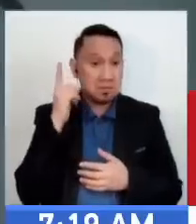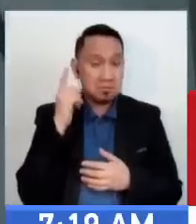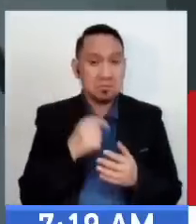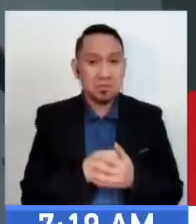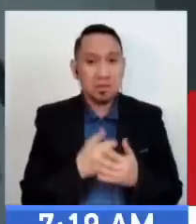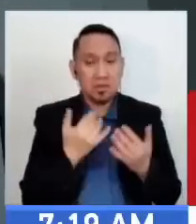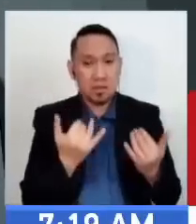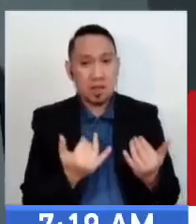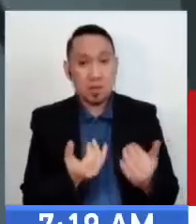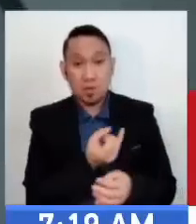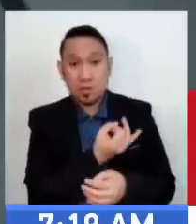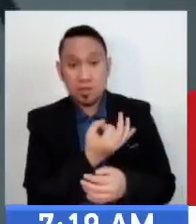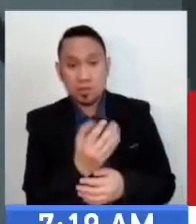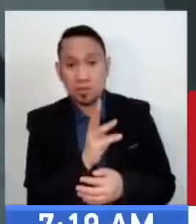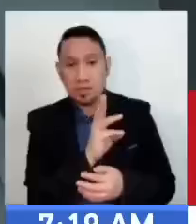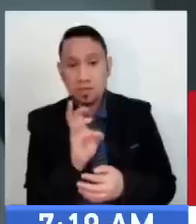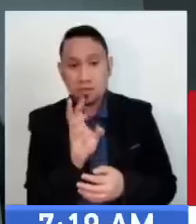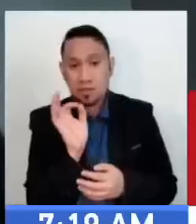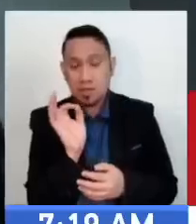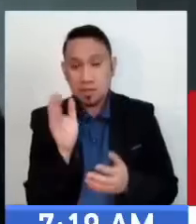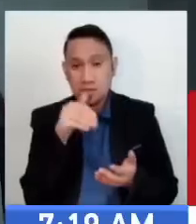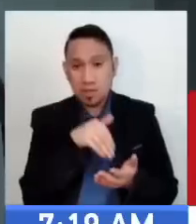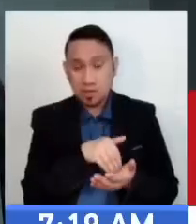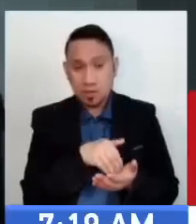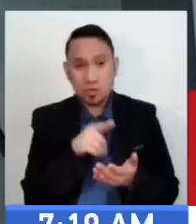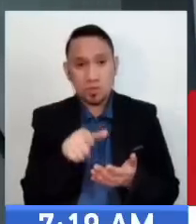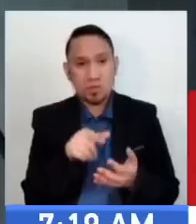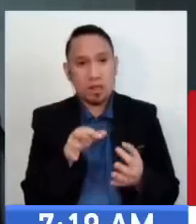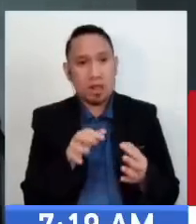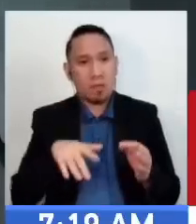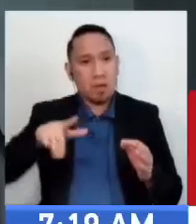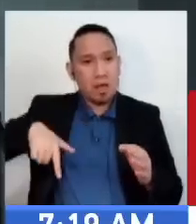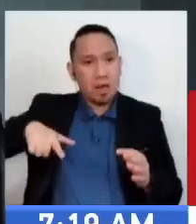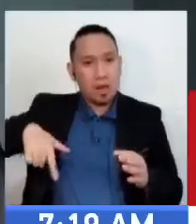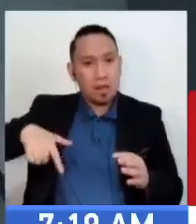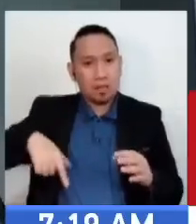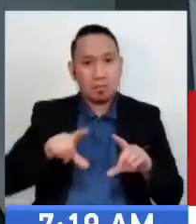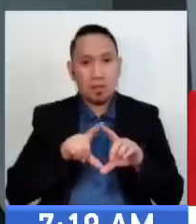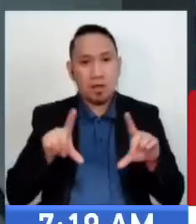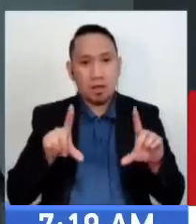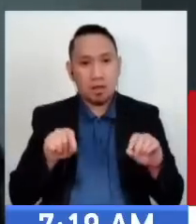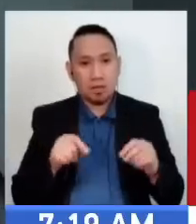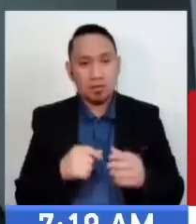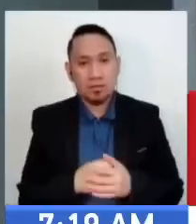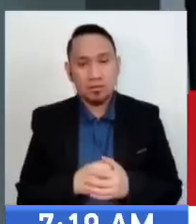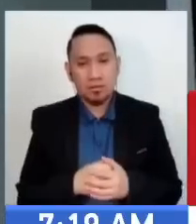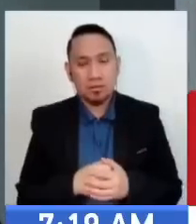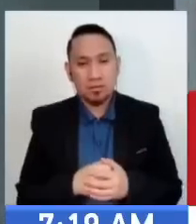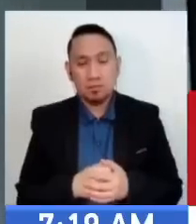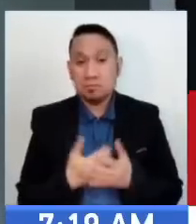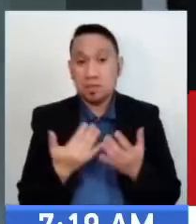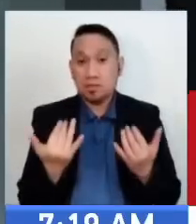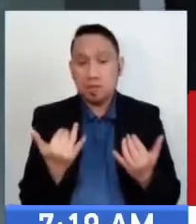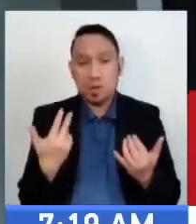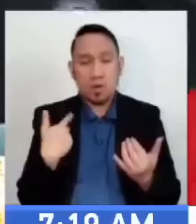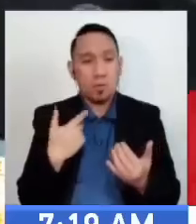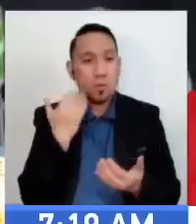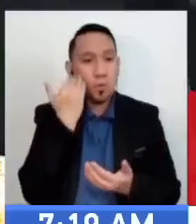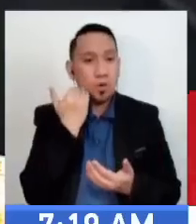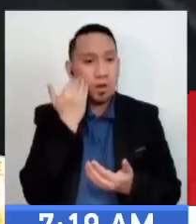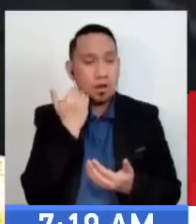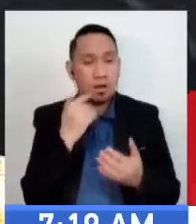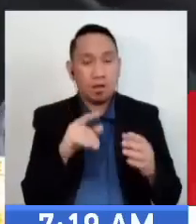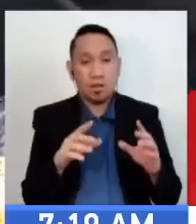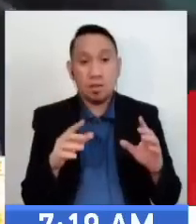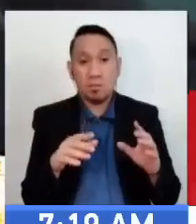sa 690,000 ang backlog ng mga driver's license. Right now po, meron ng shortage ng driver's licenses,